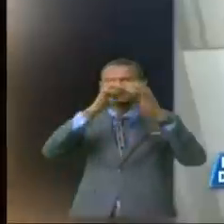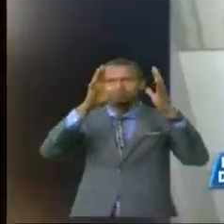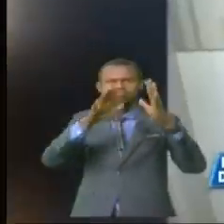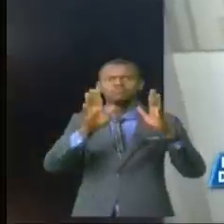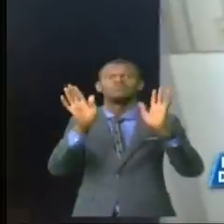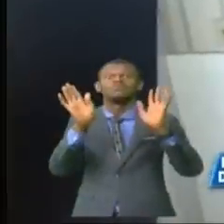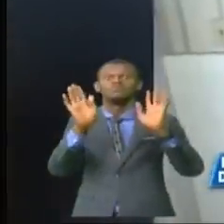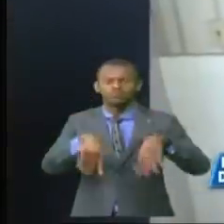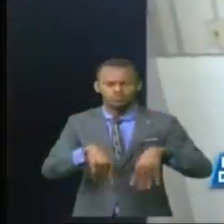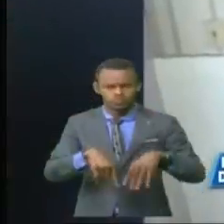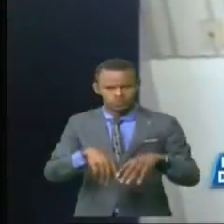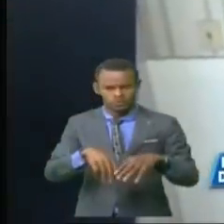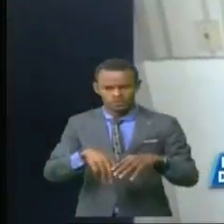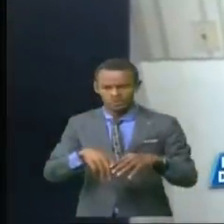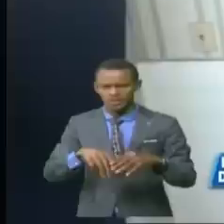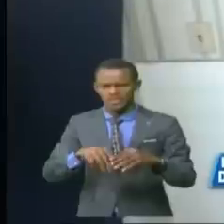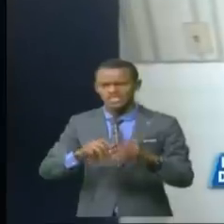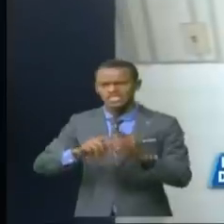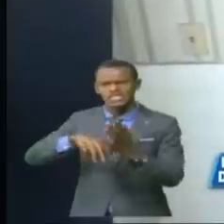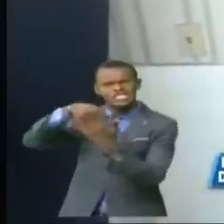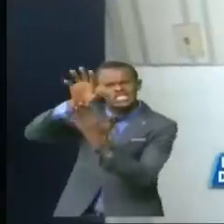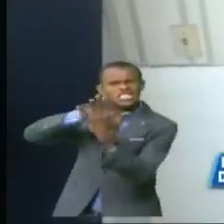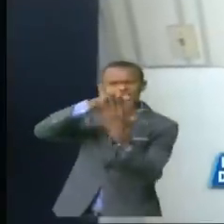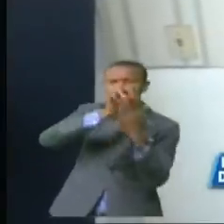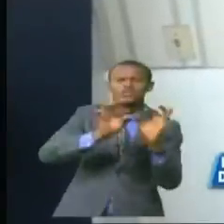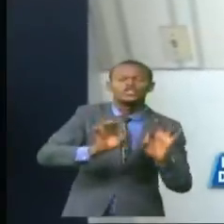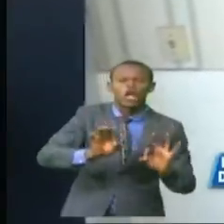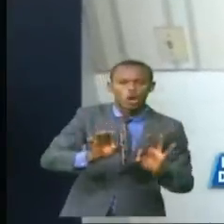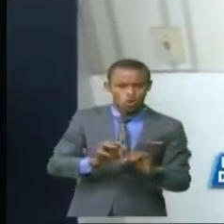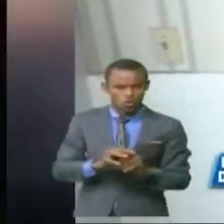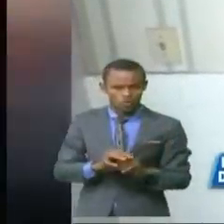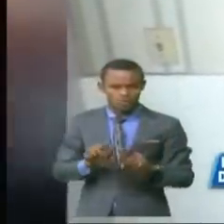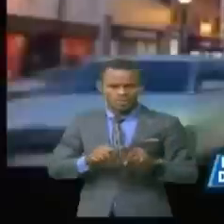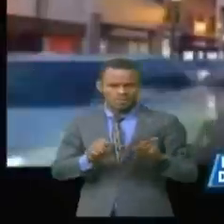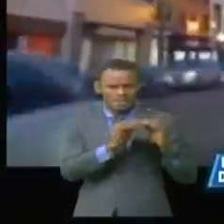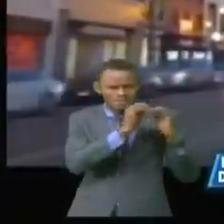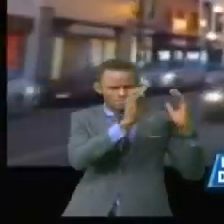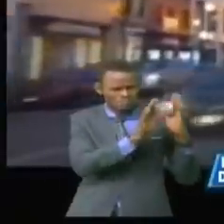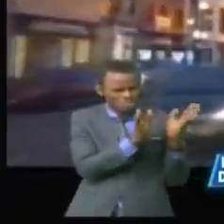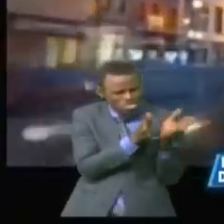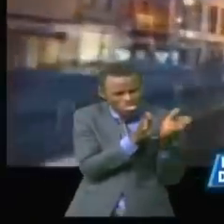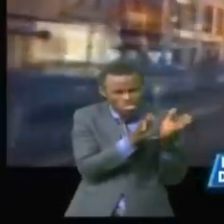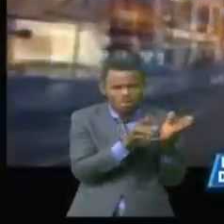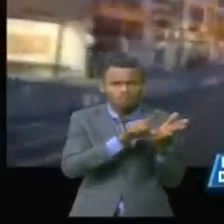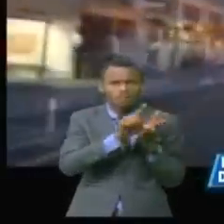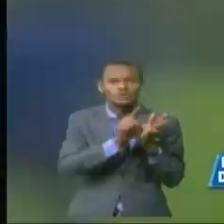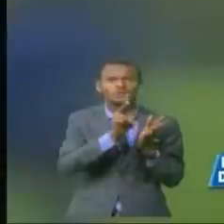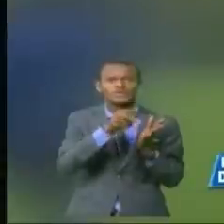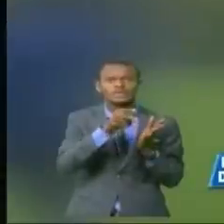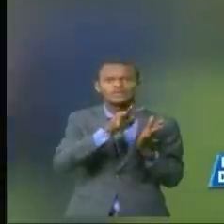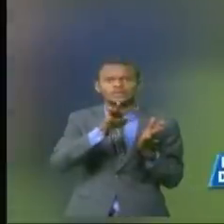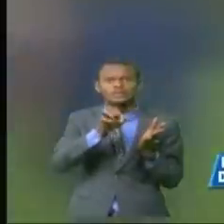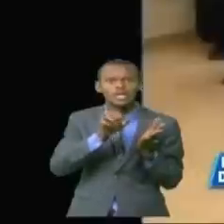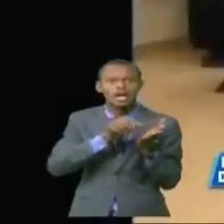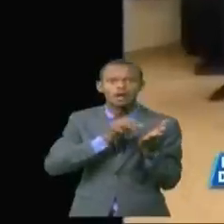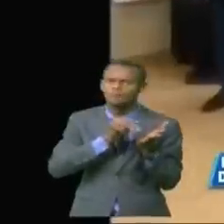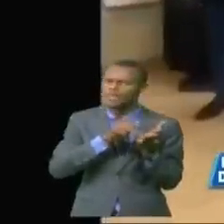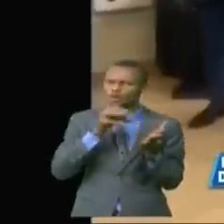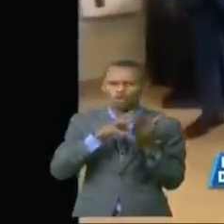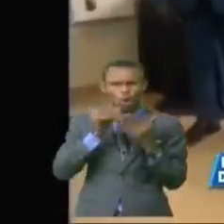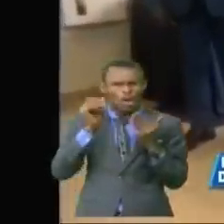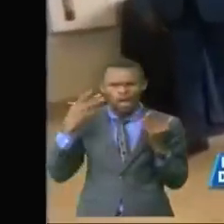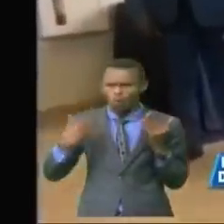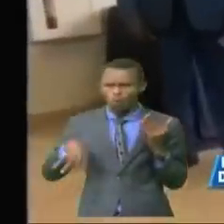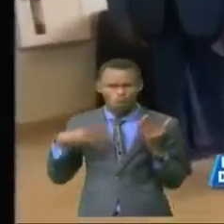un petit appartement moyennant 240 000 dollars américains par an. Même tableau pour la résidence du premier